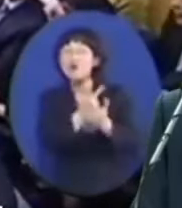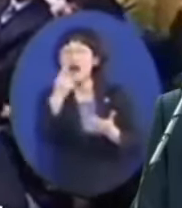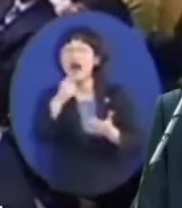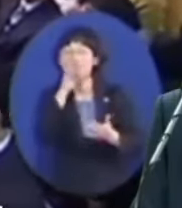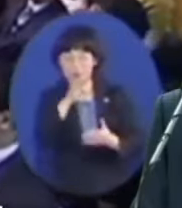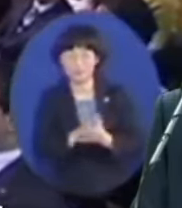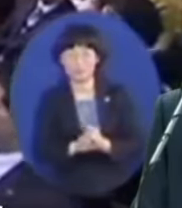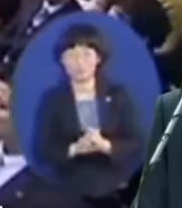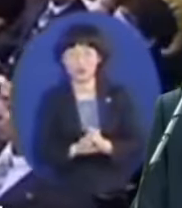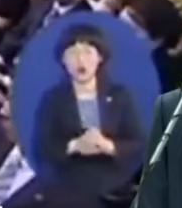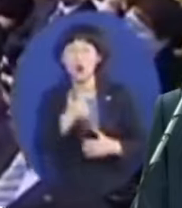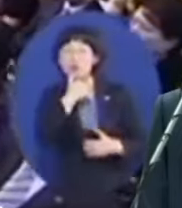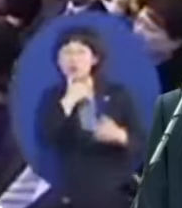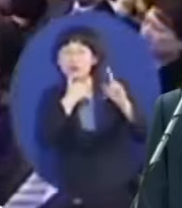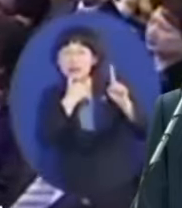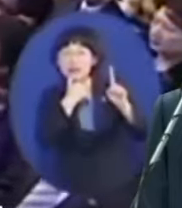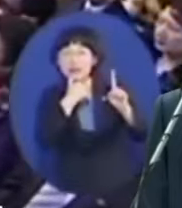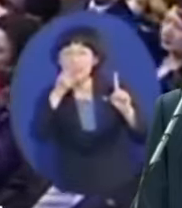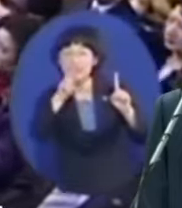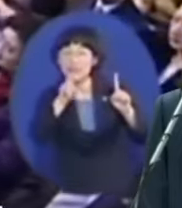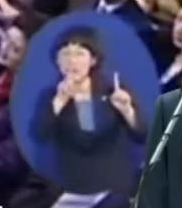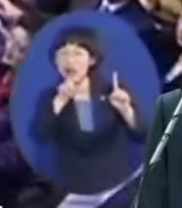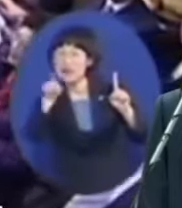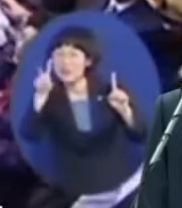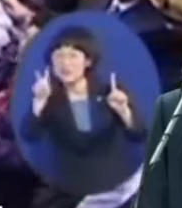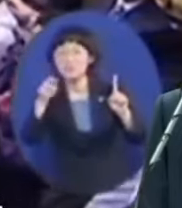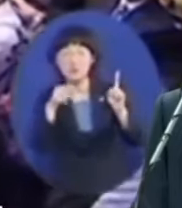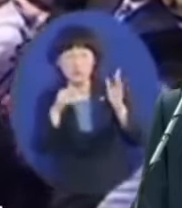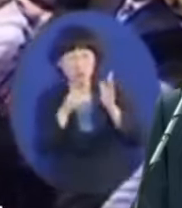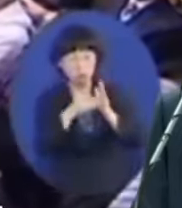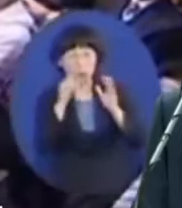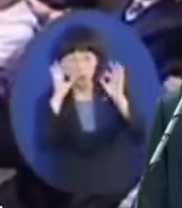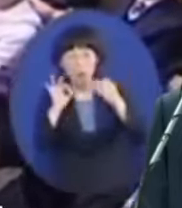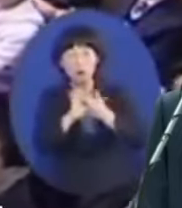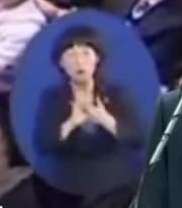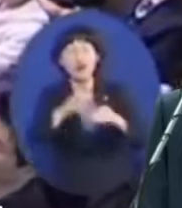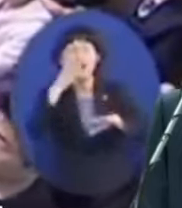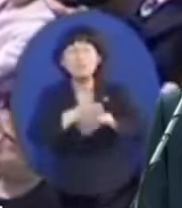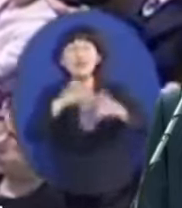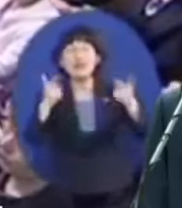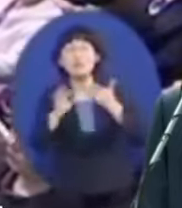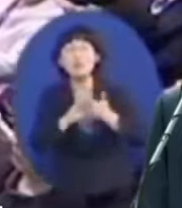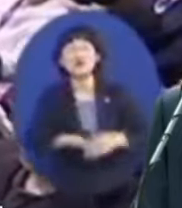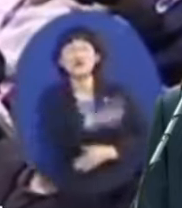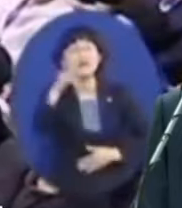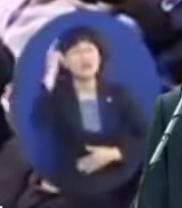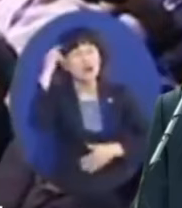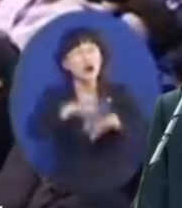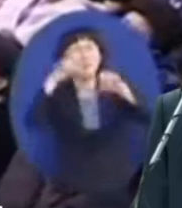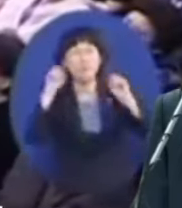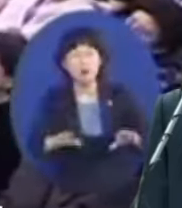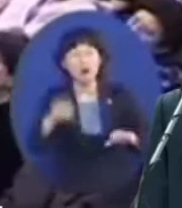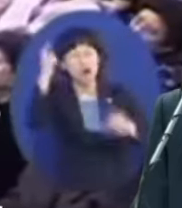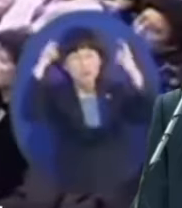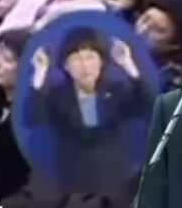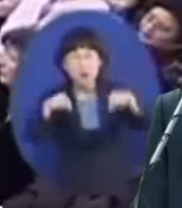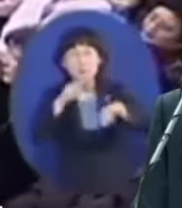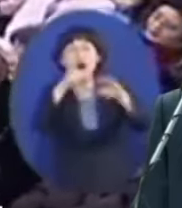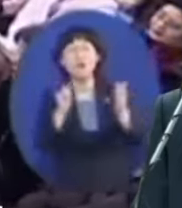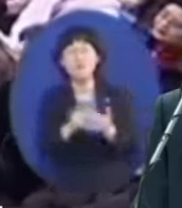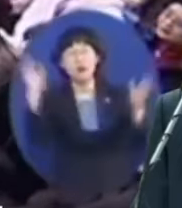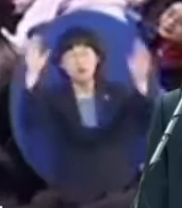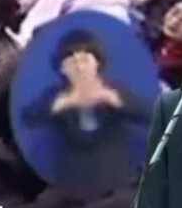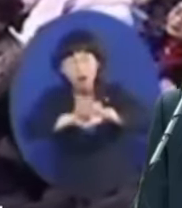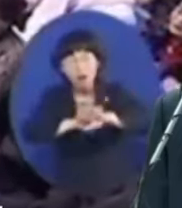것입니다. 로마서 1장 21절에서 22절에 감사하지 않으면 우리 생각이 허망해지며 미련한 마음이 어두워져